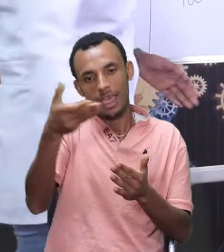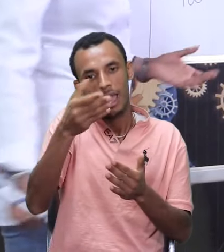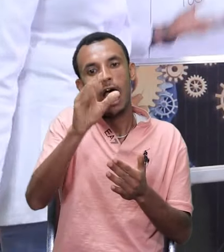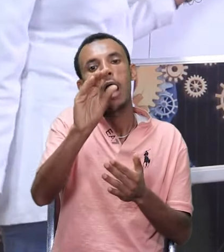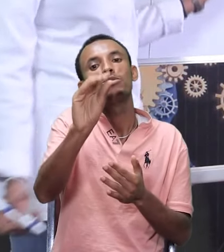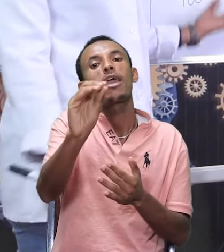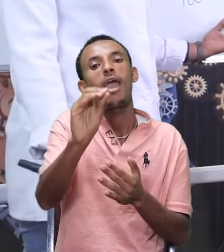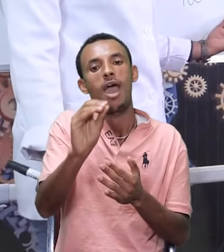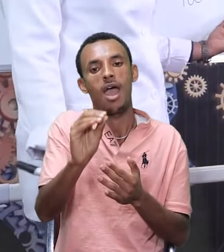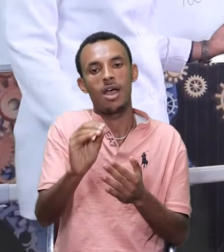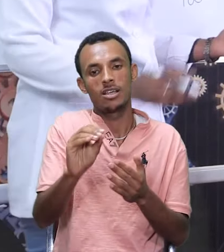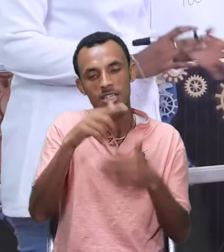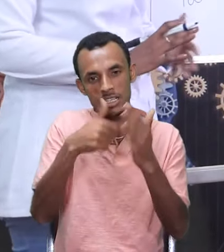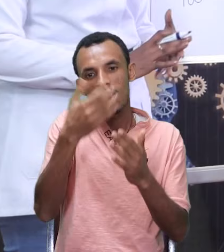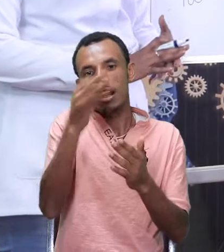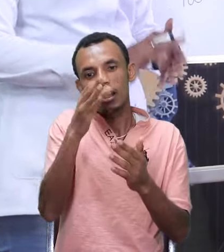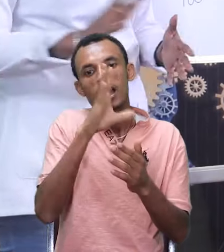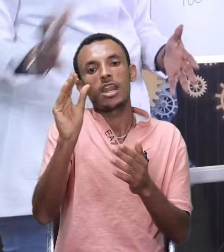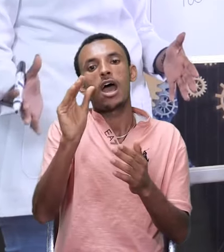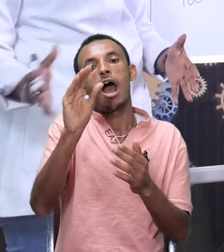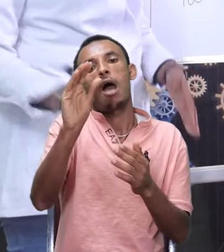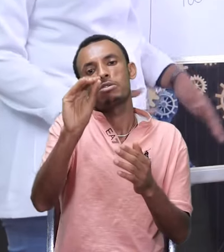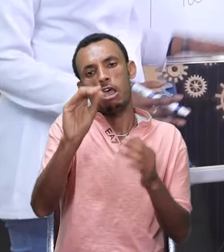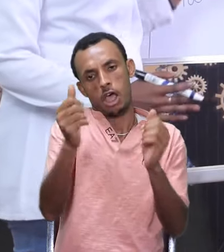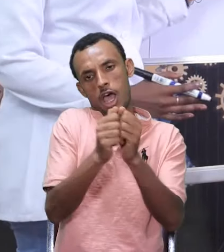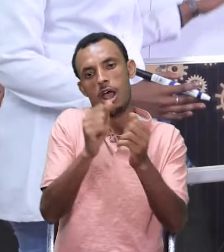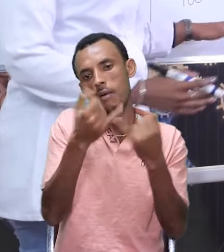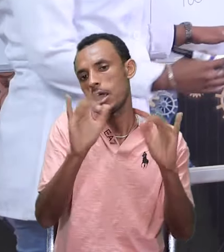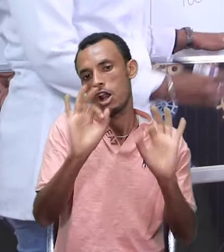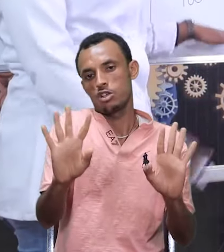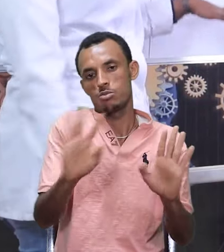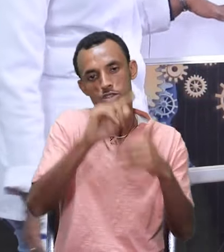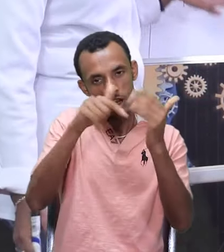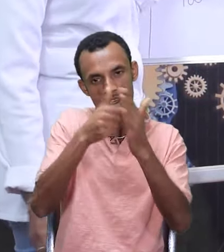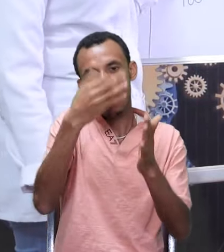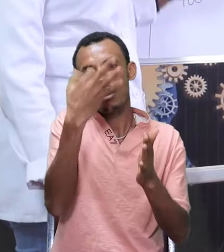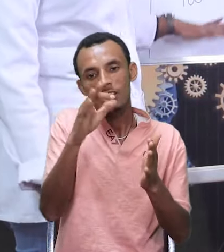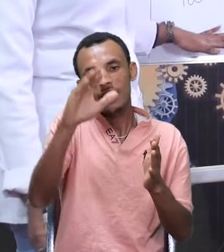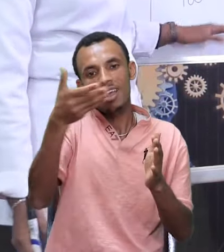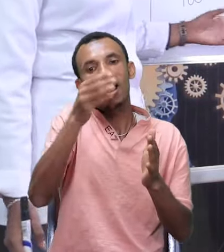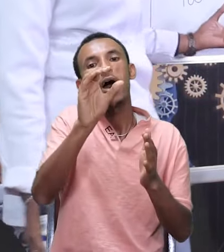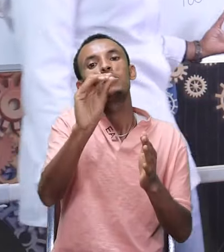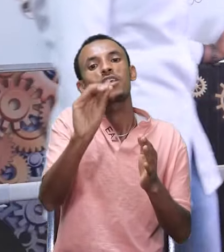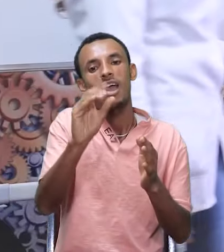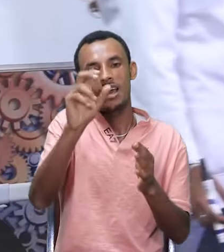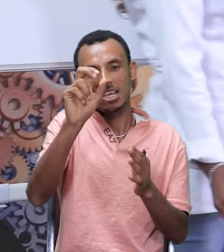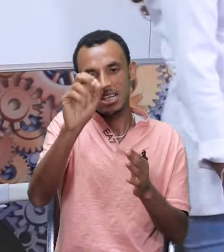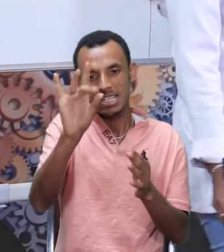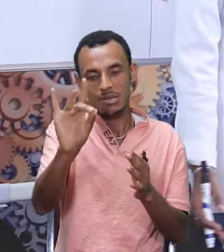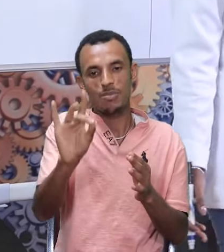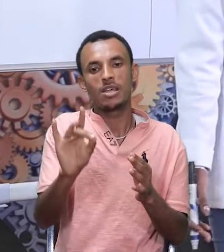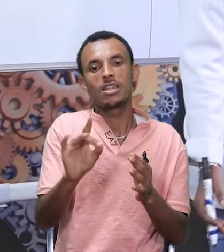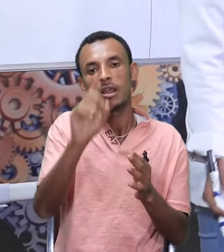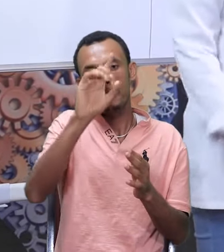19 50ኛ ከዚህ በኋላ 19 እና 50 ምንም አይነት የጋራ አካፋ የላቸው ስለዚህ 19 50ኛ የ38 መቶኛ